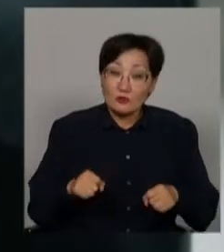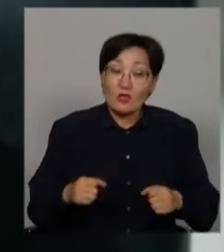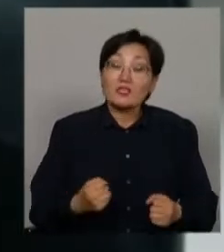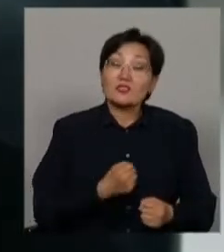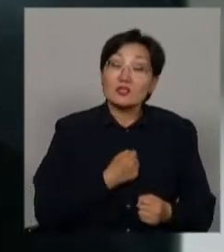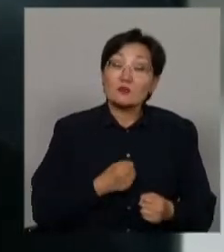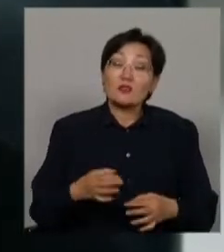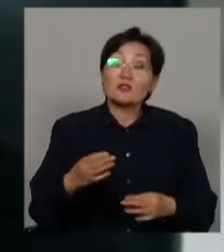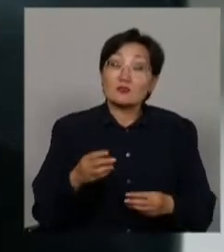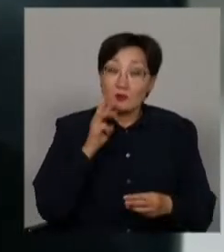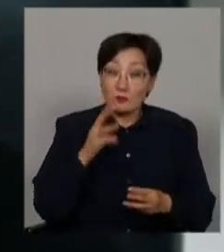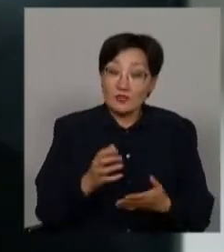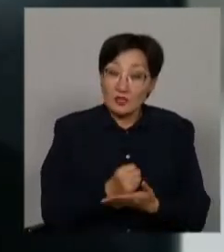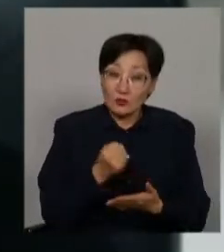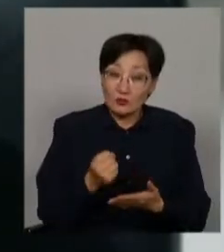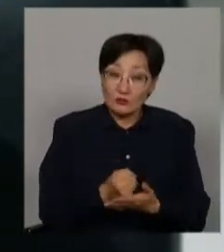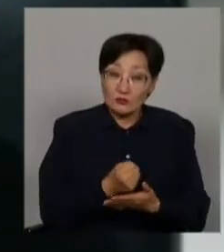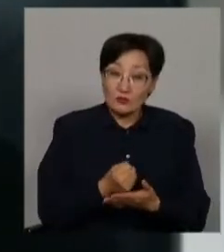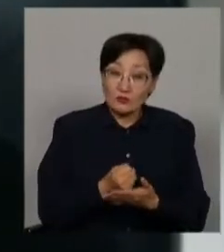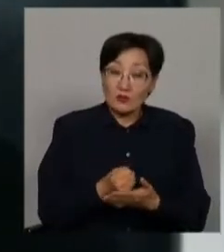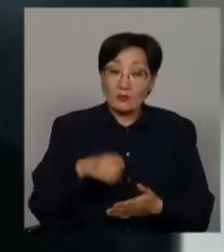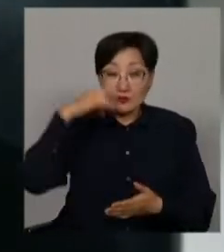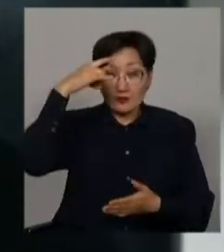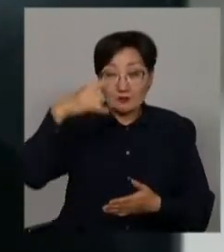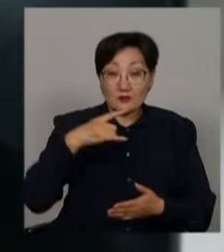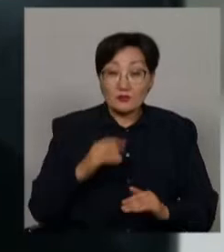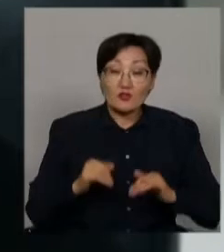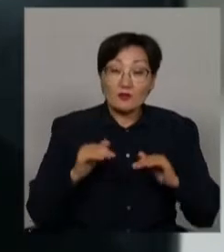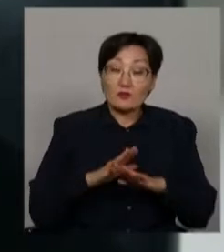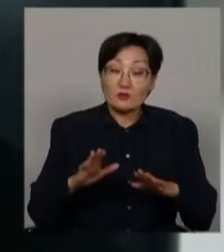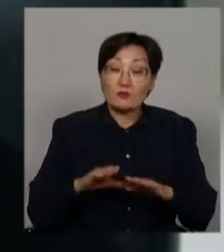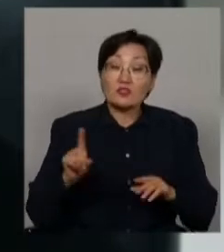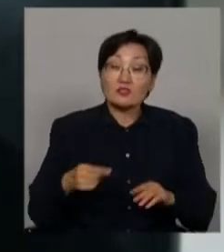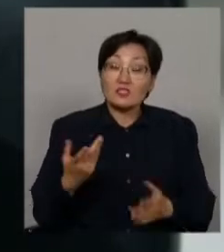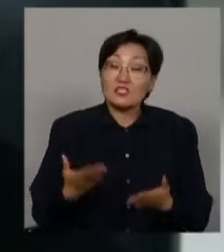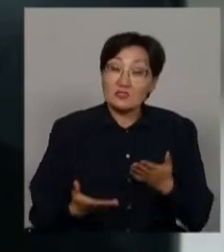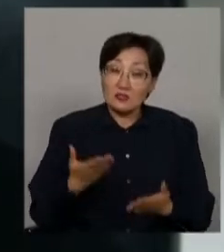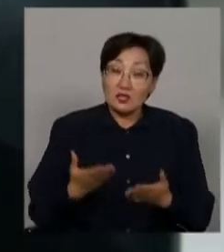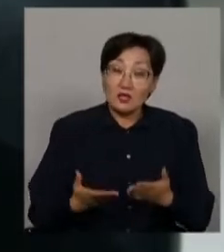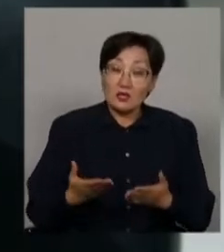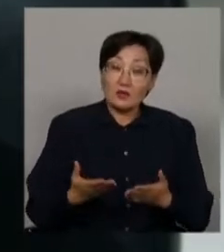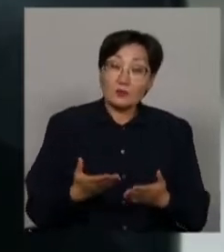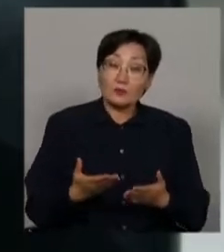сожалению, доходы казахстанцев не выросли. Вот, даже если брать,